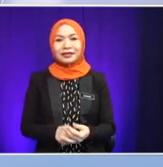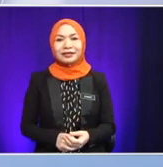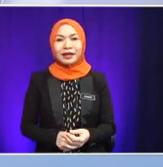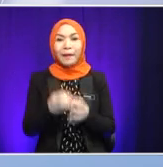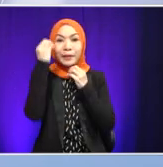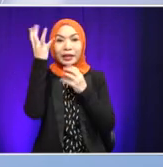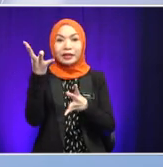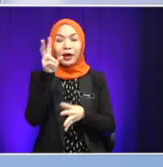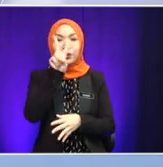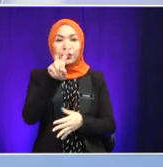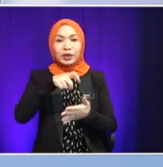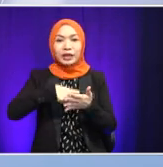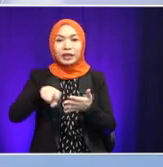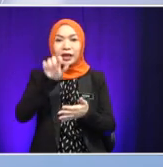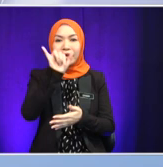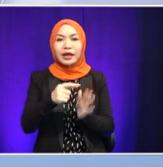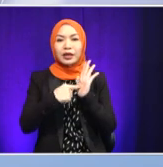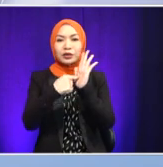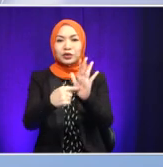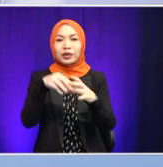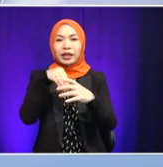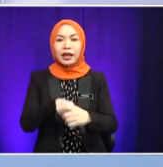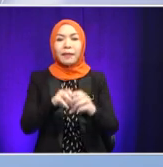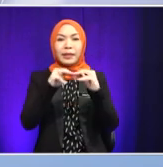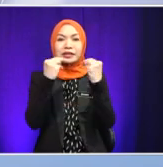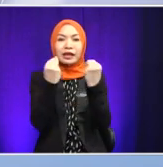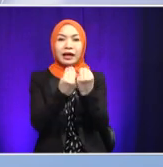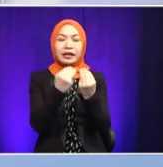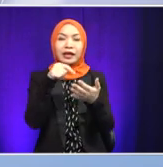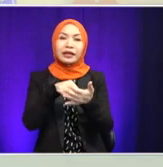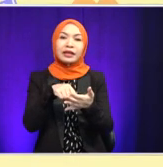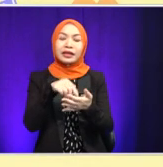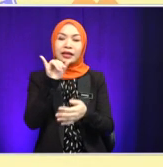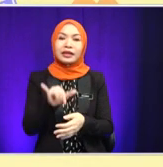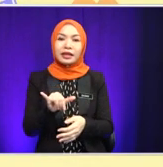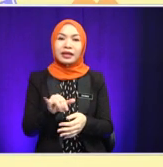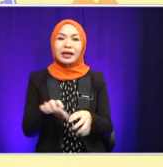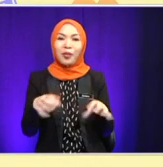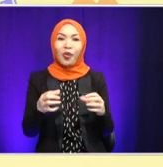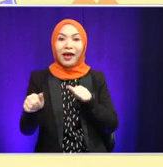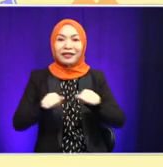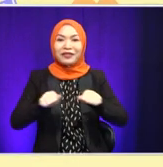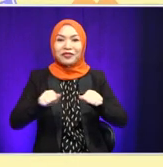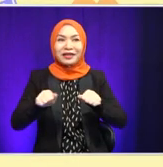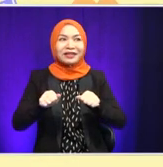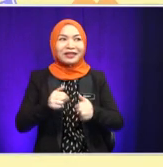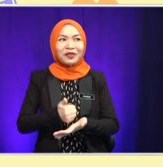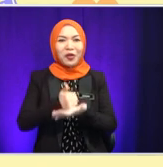nilai yang ditunjukkan oleh masyarakat dalam gambar di atas yang mereka amalkan activity gotong royong itu